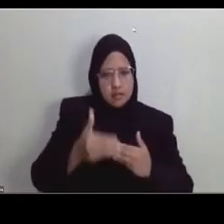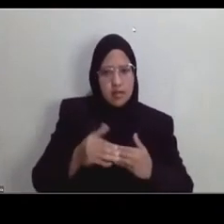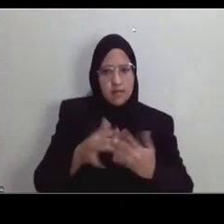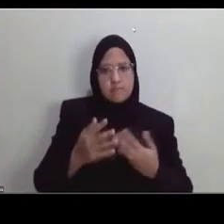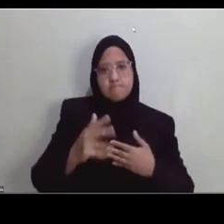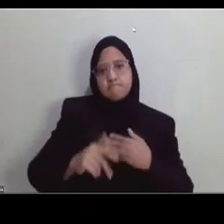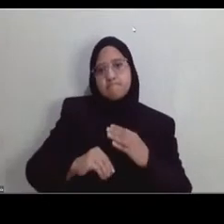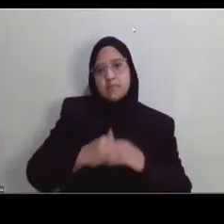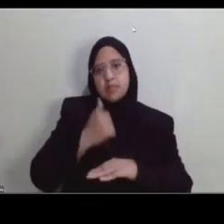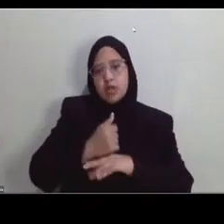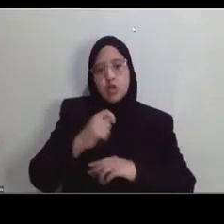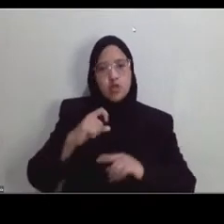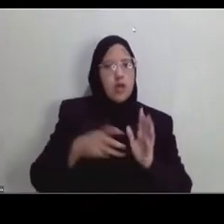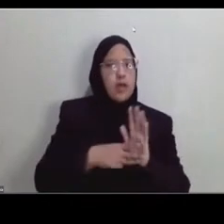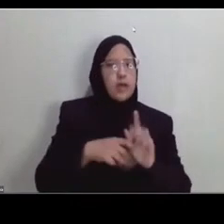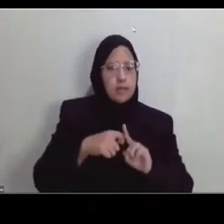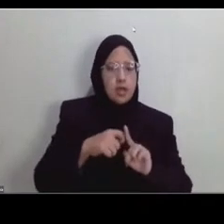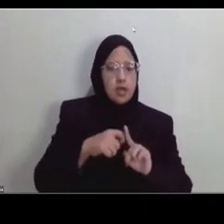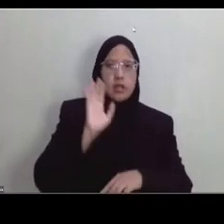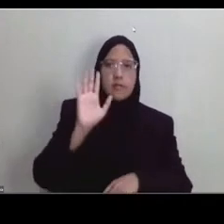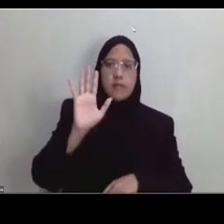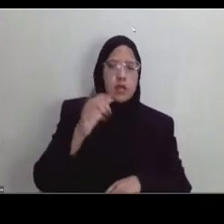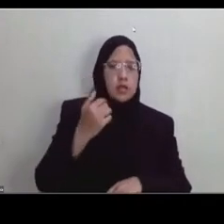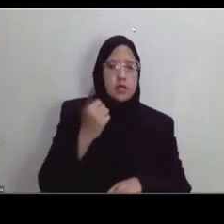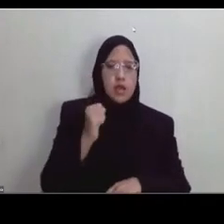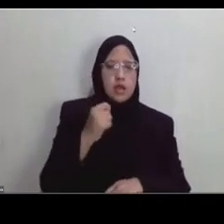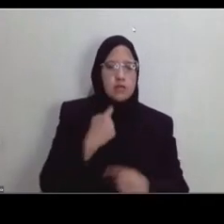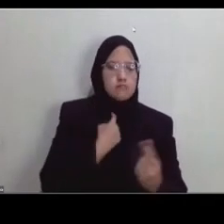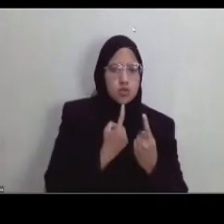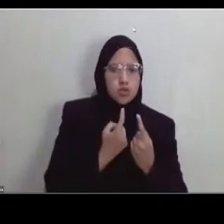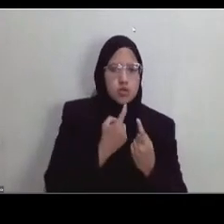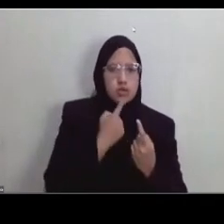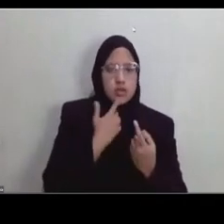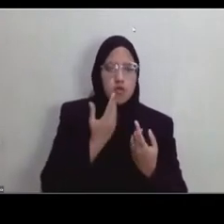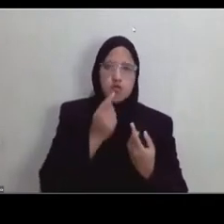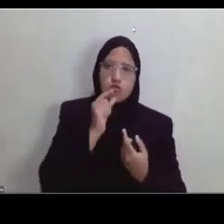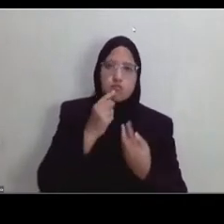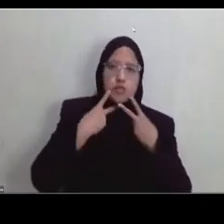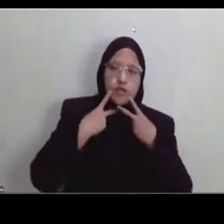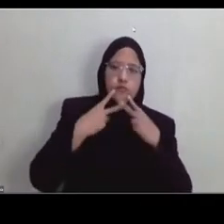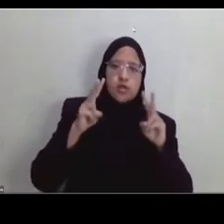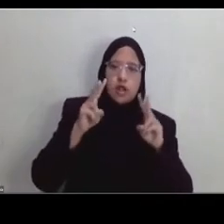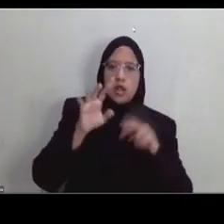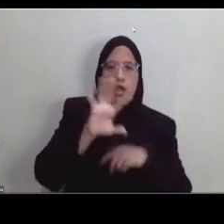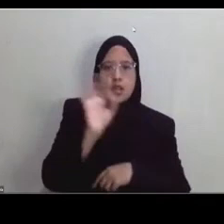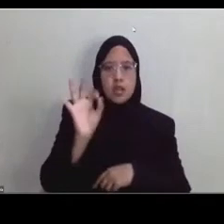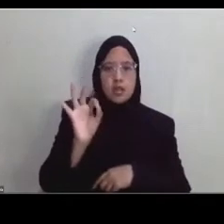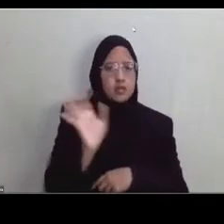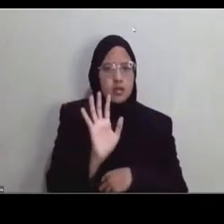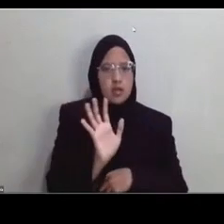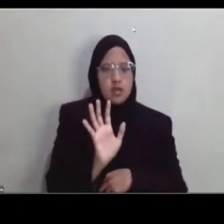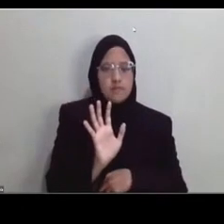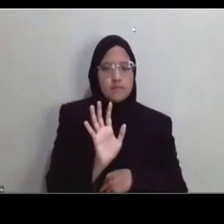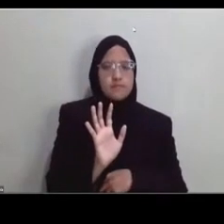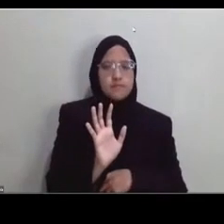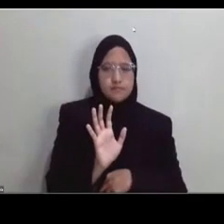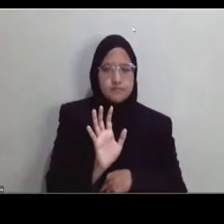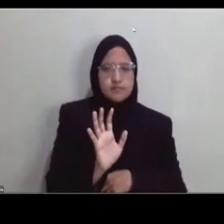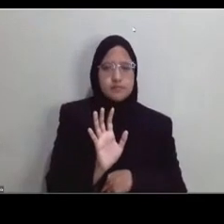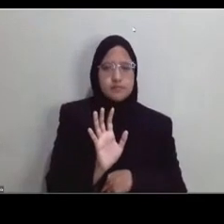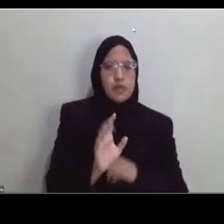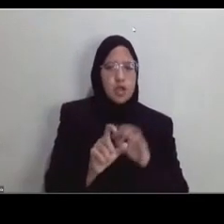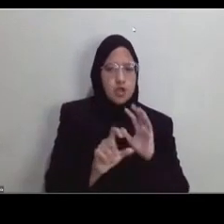atau Duan bahwa Hakim terlap mengejar popularitas halersbut di ant aranya dicontohkan oleh penolakan Hakim